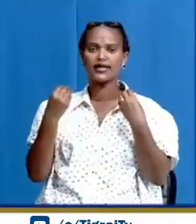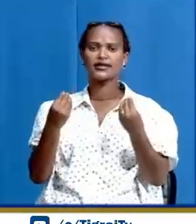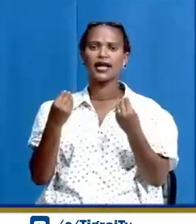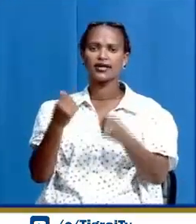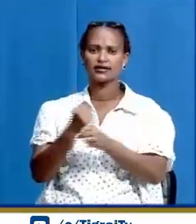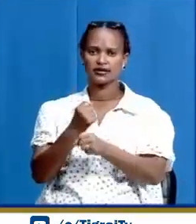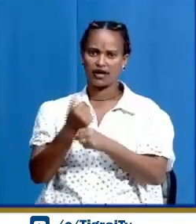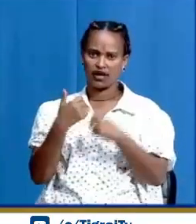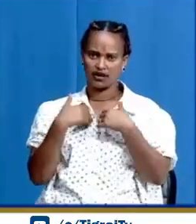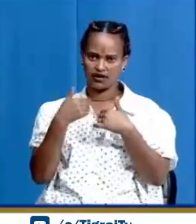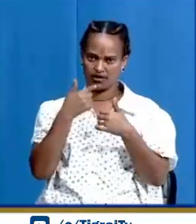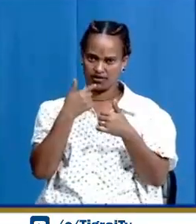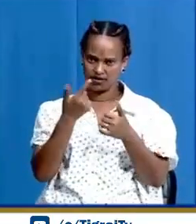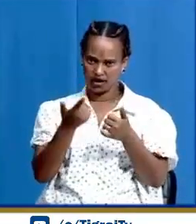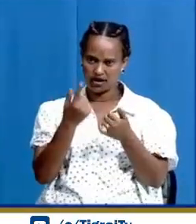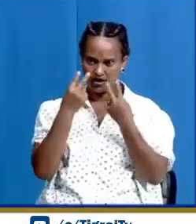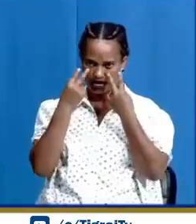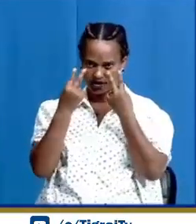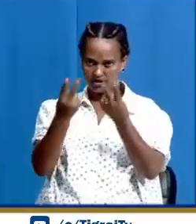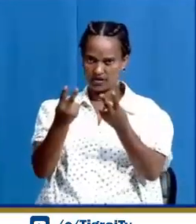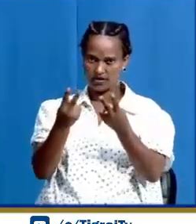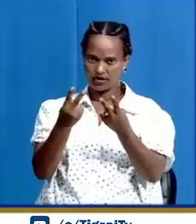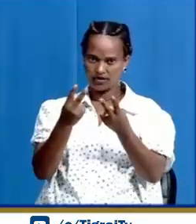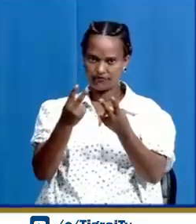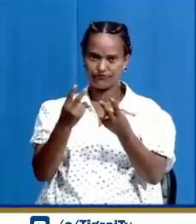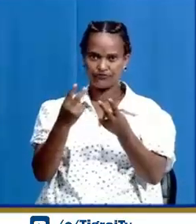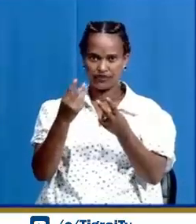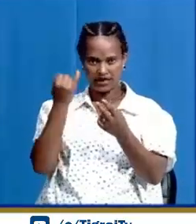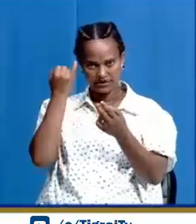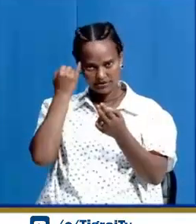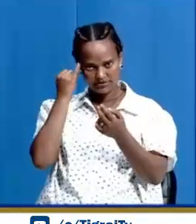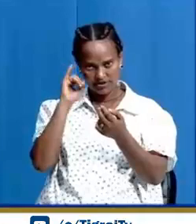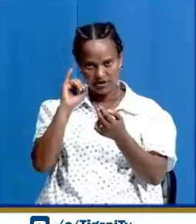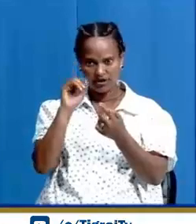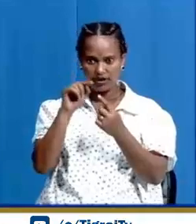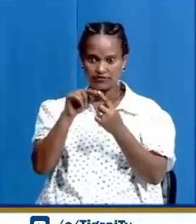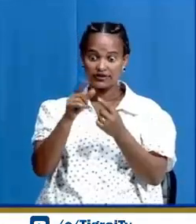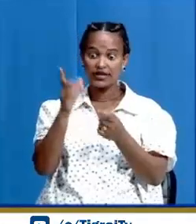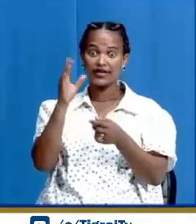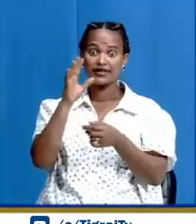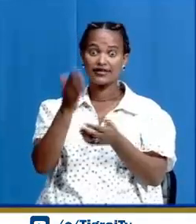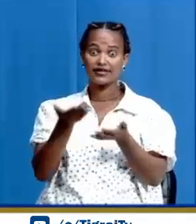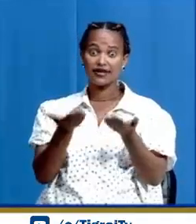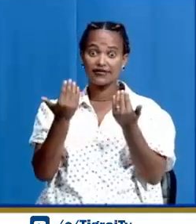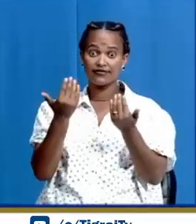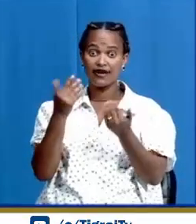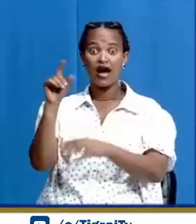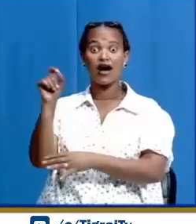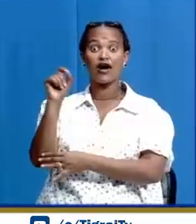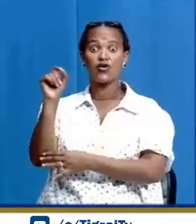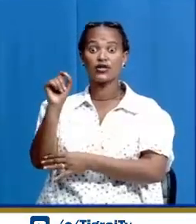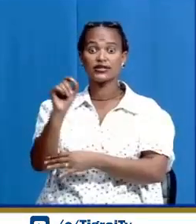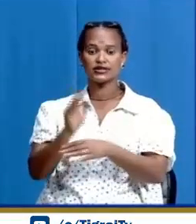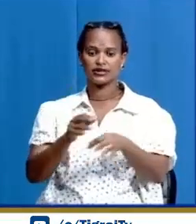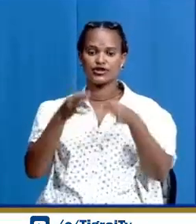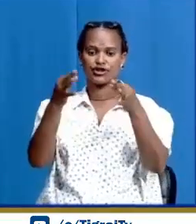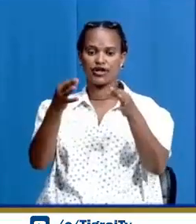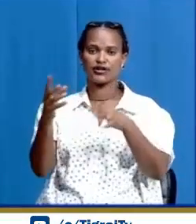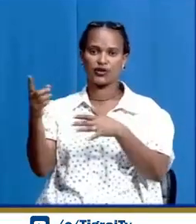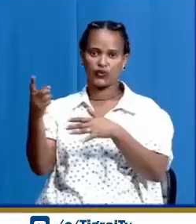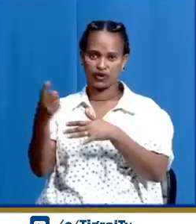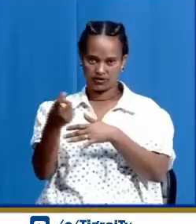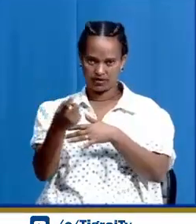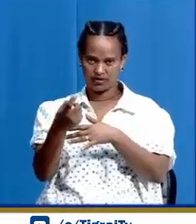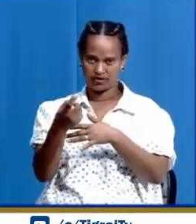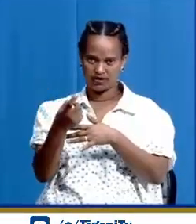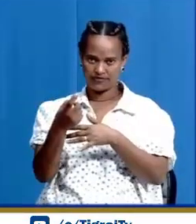ኢልና ርኢና ነቒስና ውፅኢና ናብቲ ዘይተርፍ ዓወት ክንሸጋገር እንድሕር ኮይና